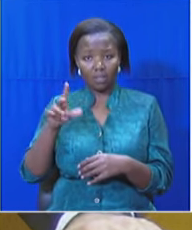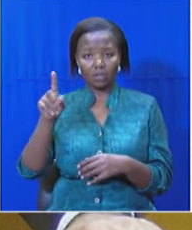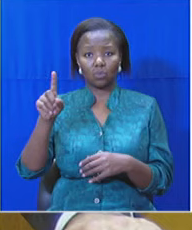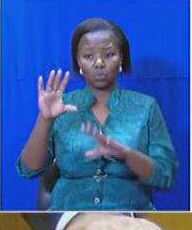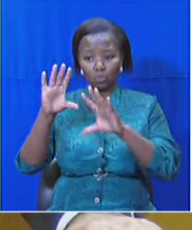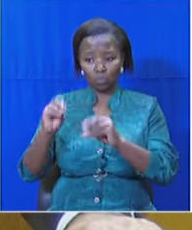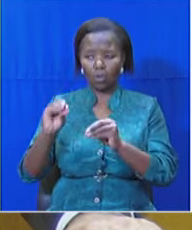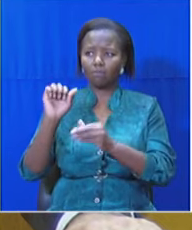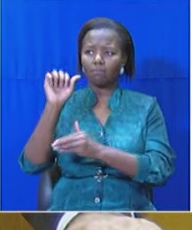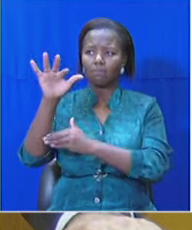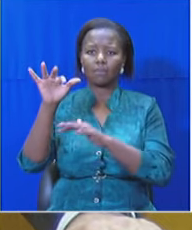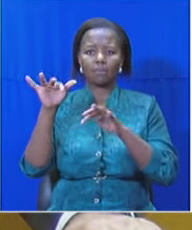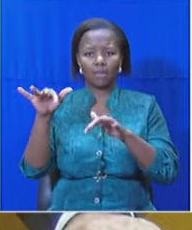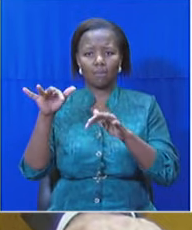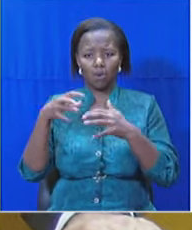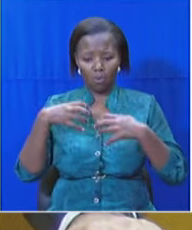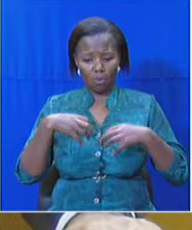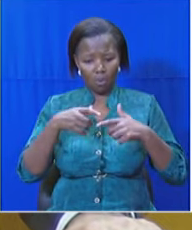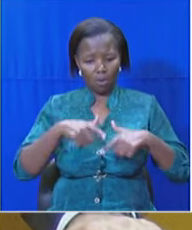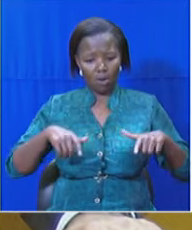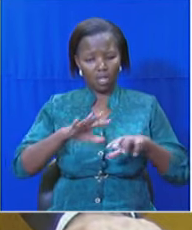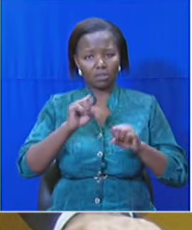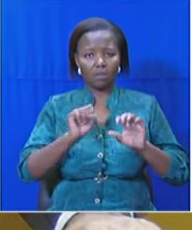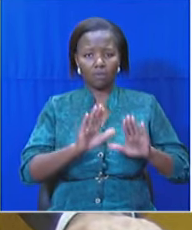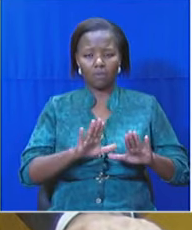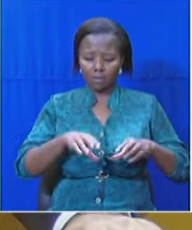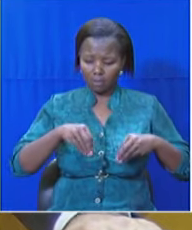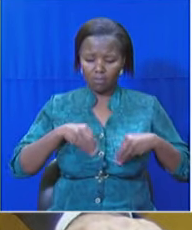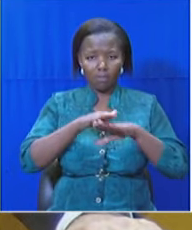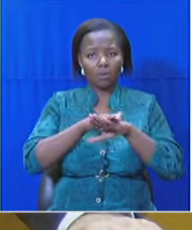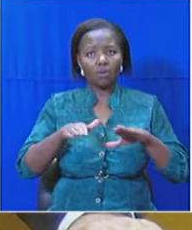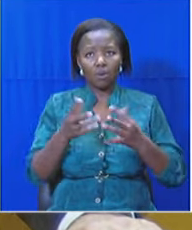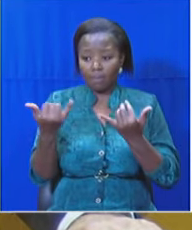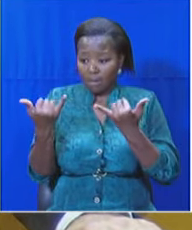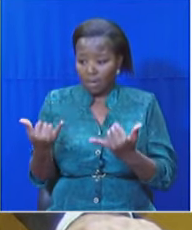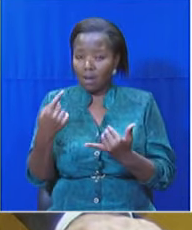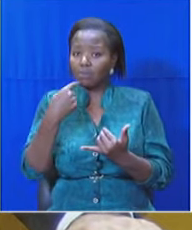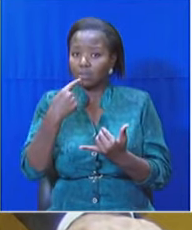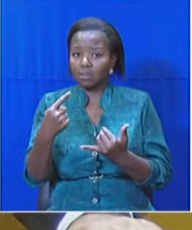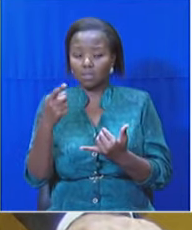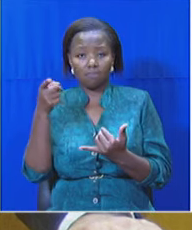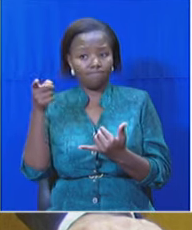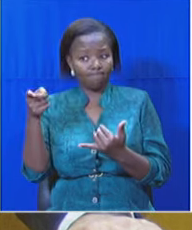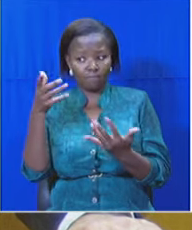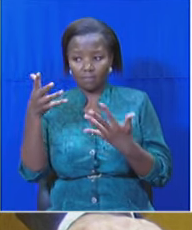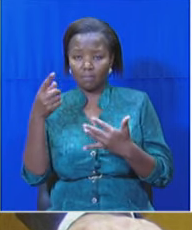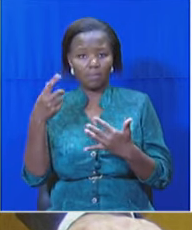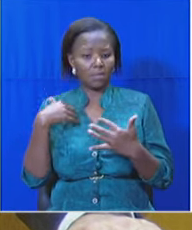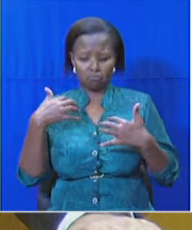nie aanvaarbaar nie. Maar u sê eintlik, u steur u nie daaraan nie. U gaan net eenvoudig